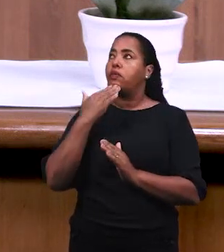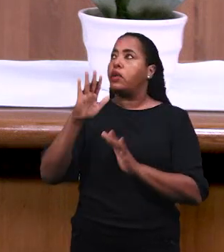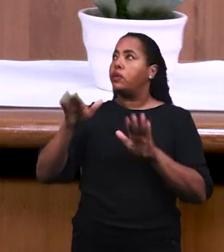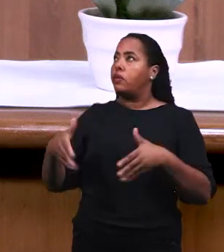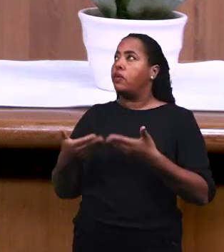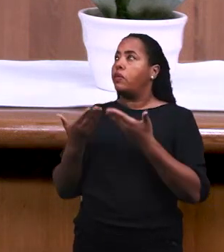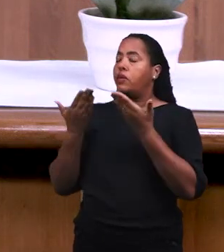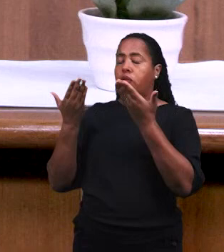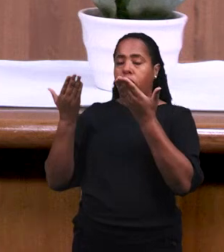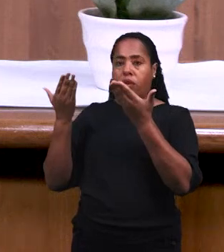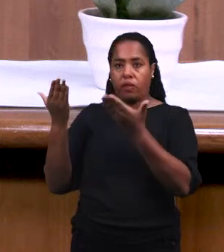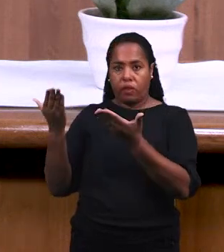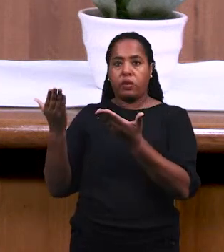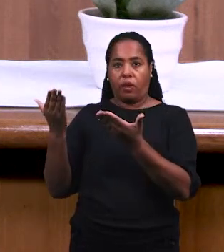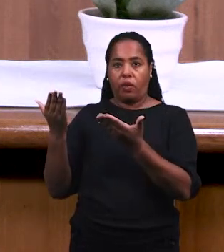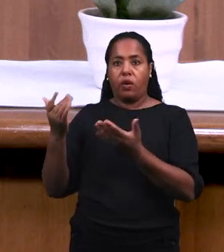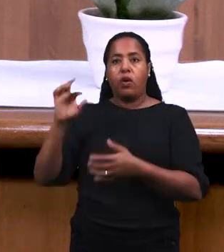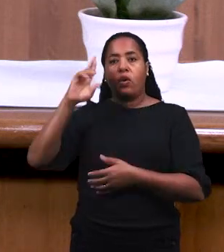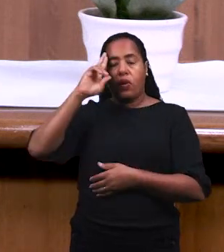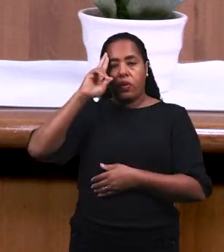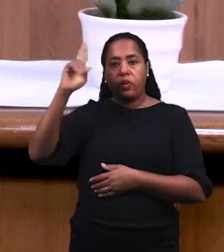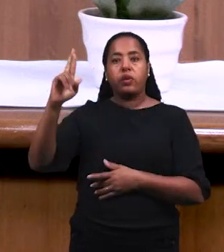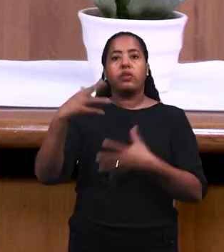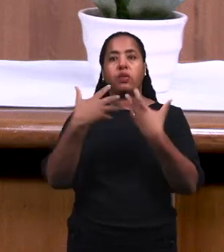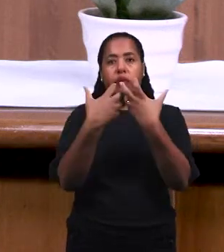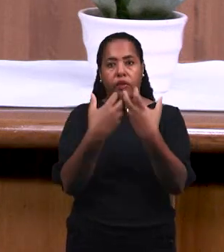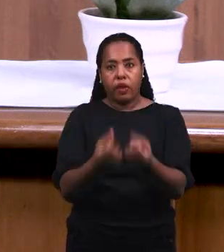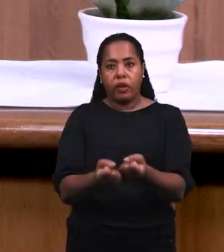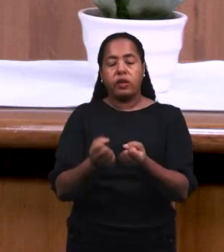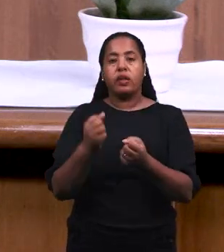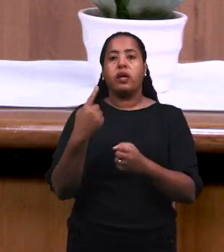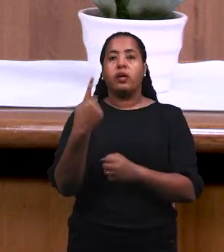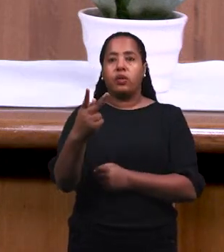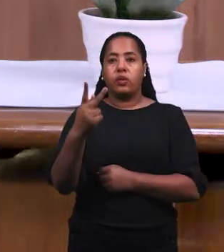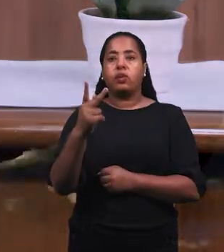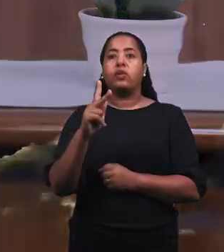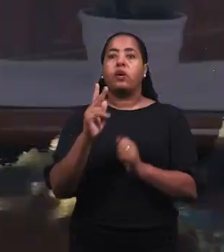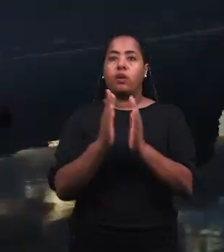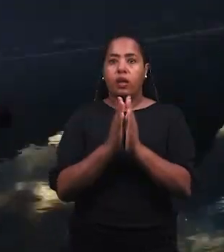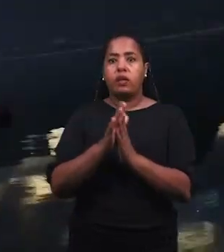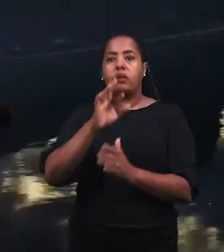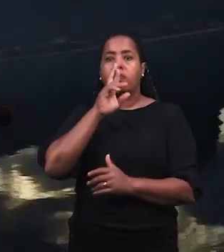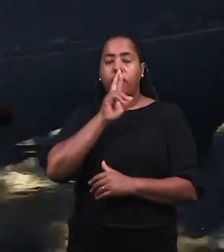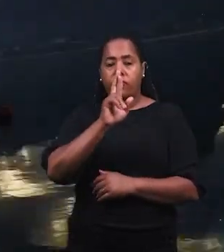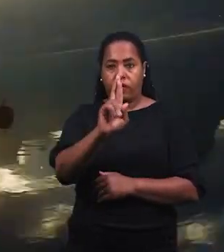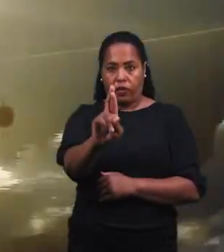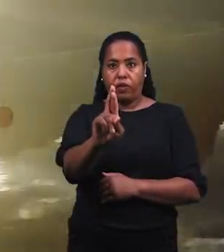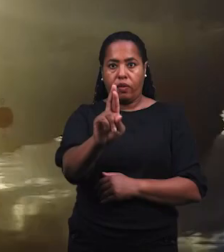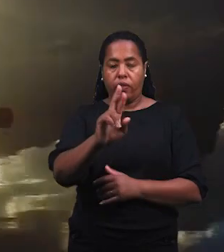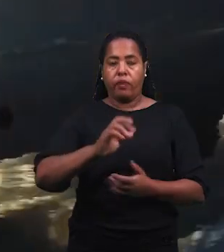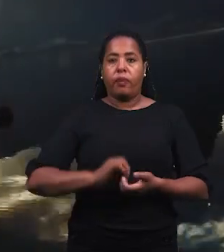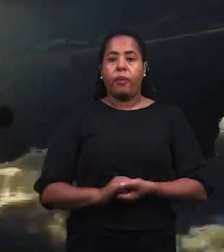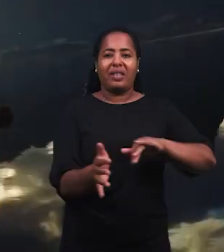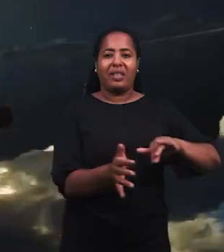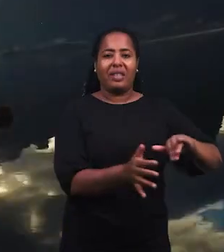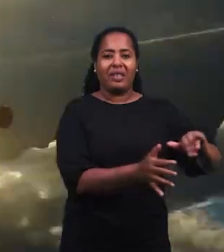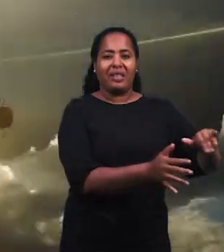пред Господом, и Он услышит молитву твою и ответит тебе.